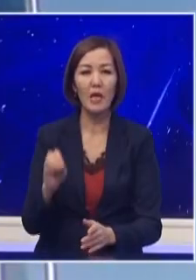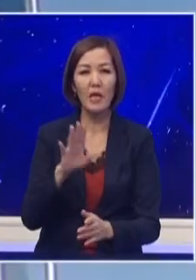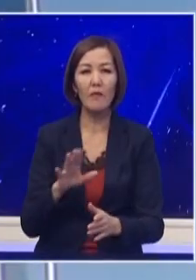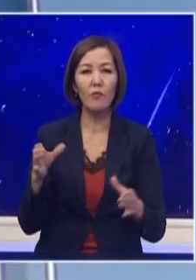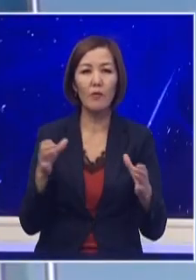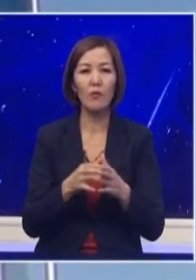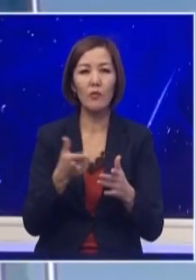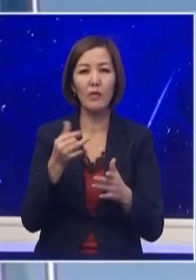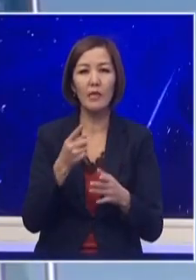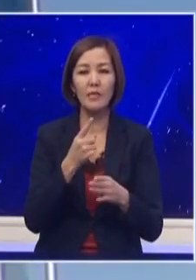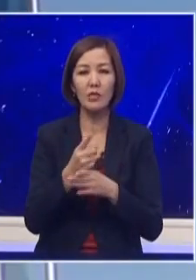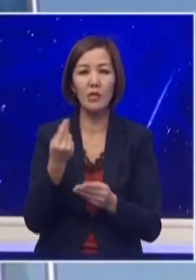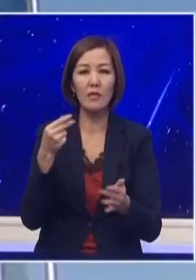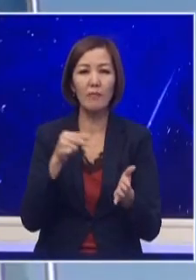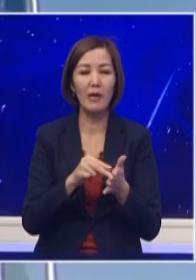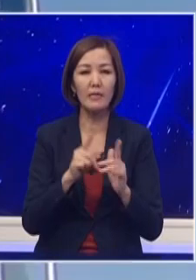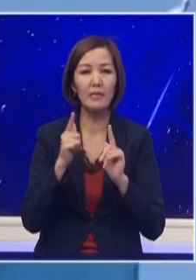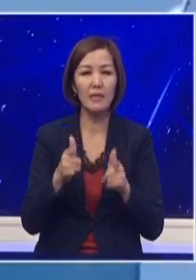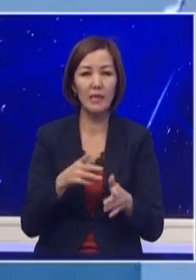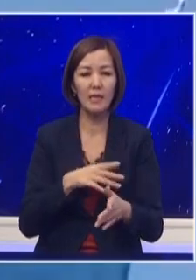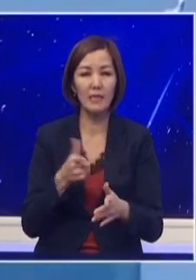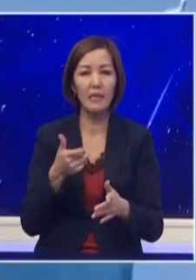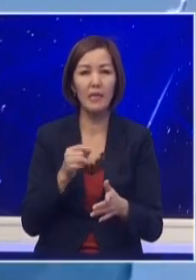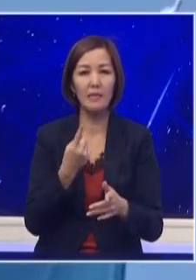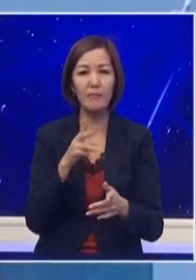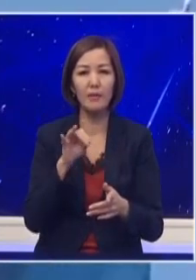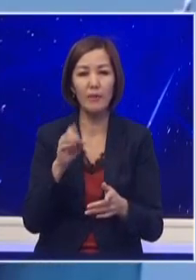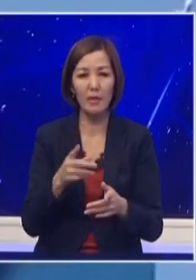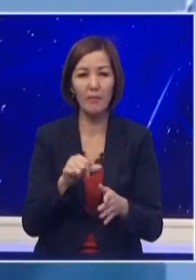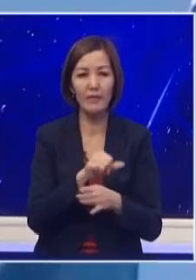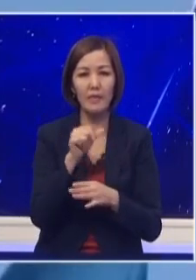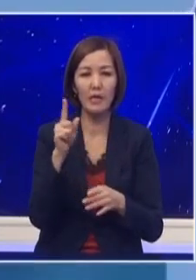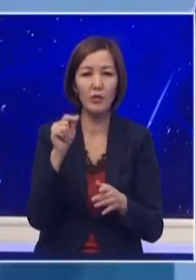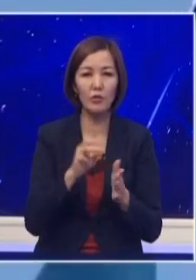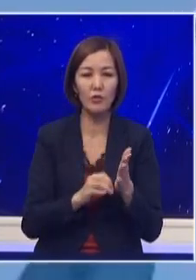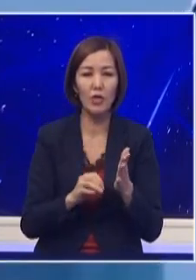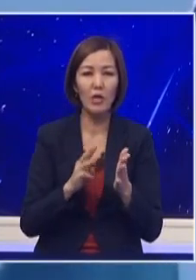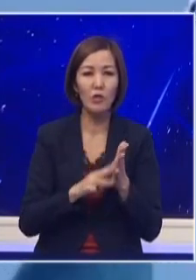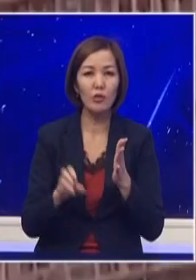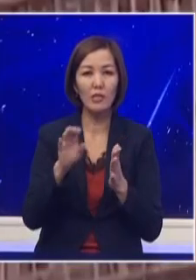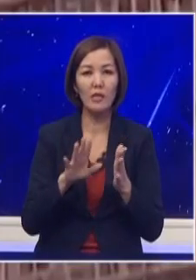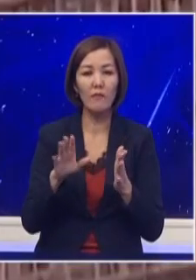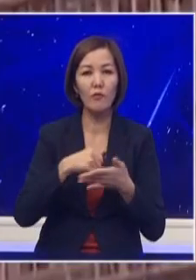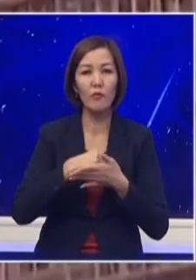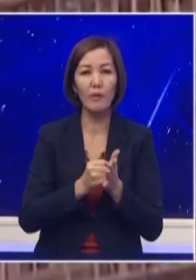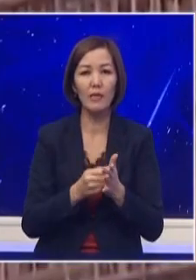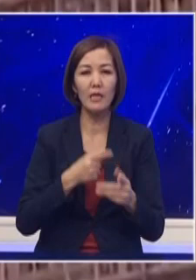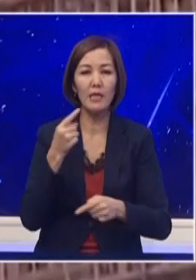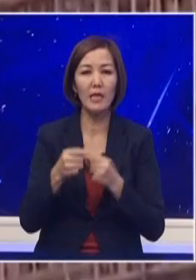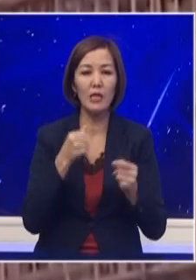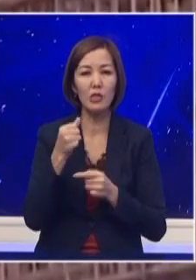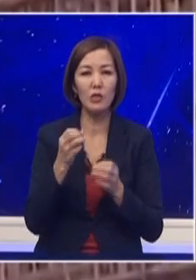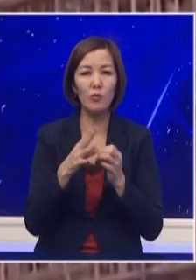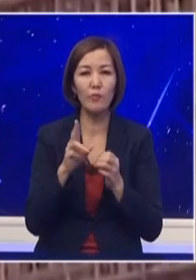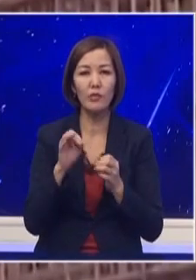Еуропалық одақ газдың шекті бағасын мақұлдады. Көгілдір отынның 1 мегаватт сағатта 180 евро деп бекітілді. Алайда жаңа талап келер жылдың